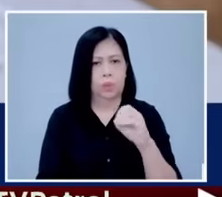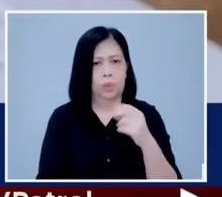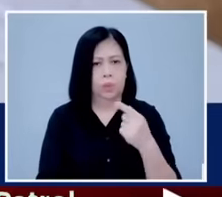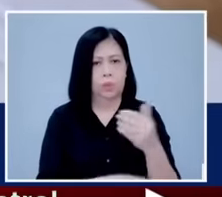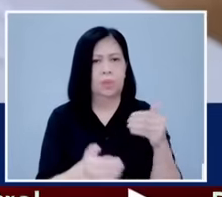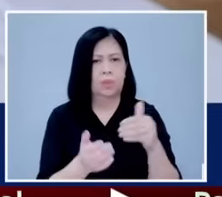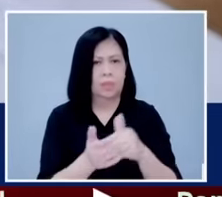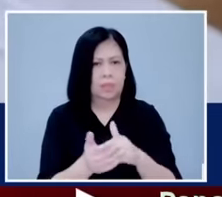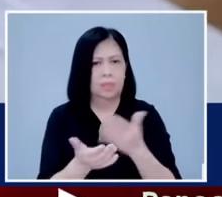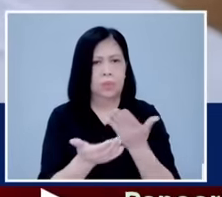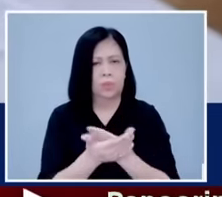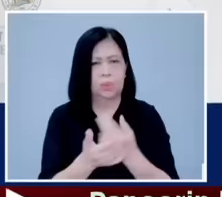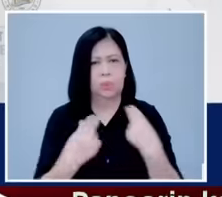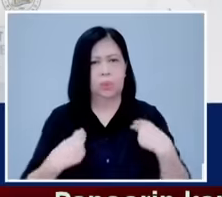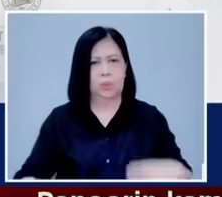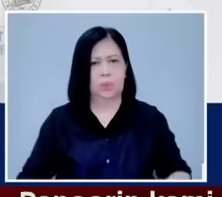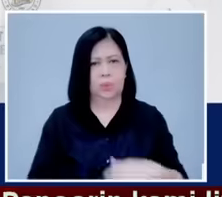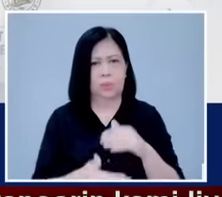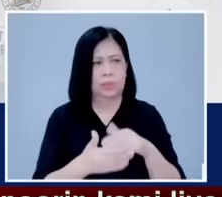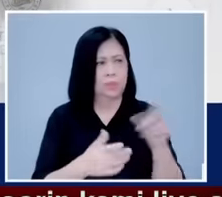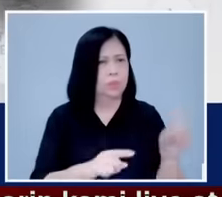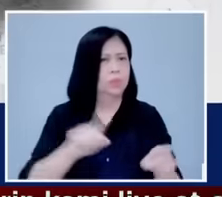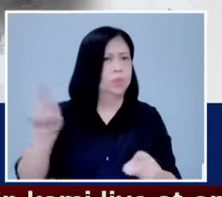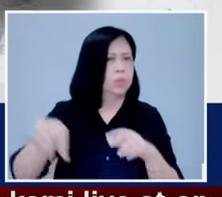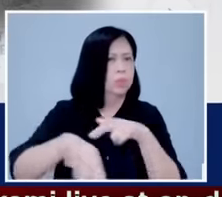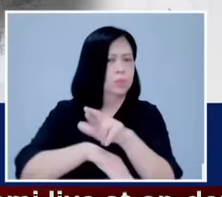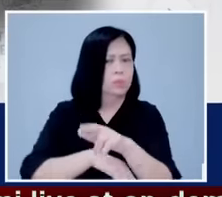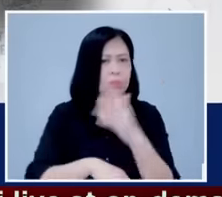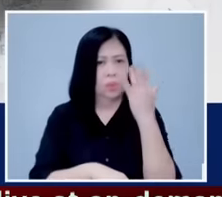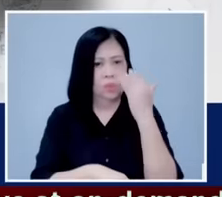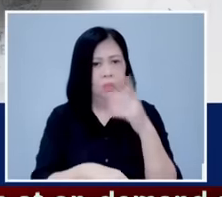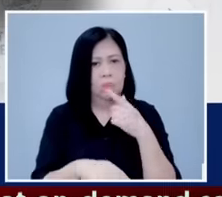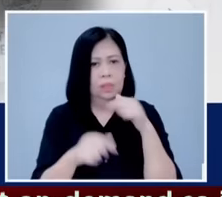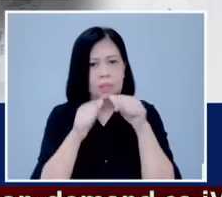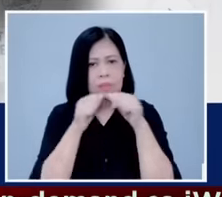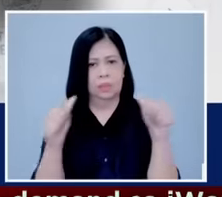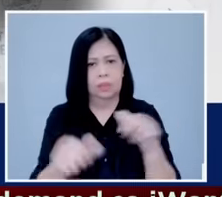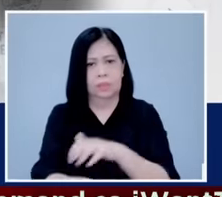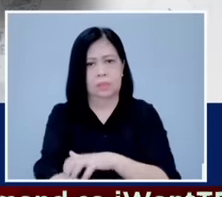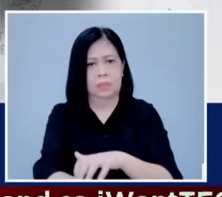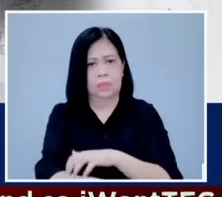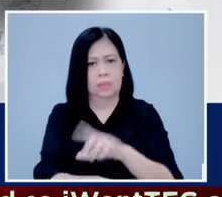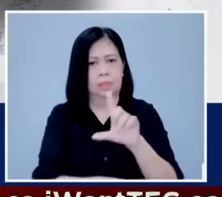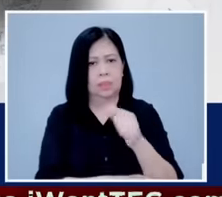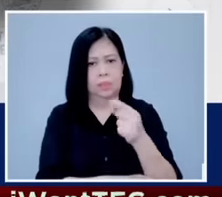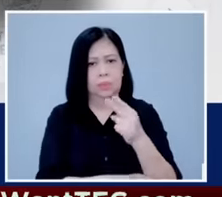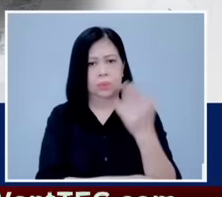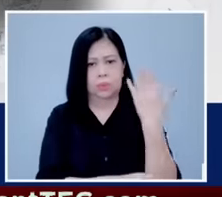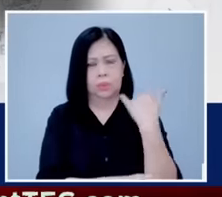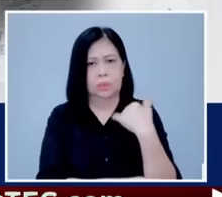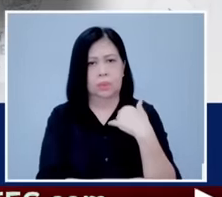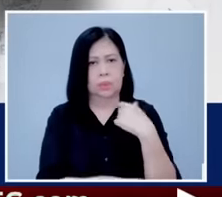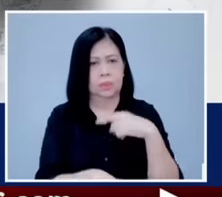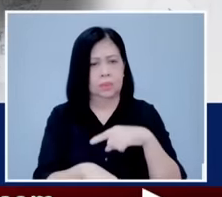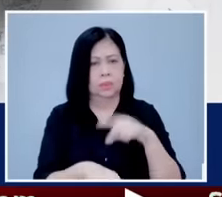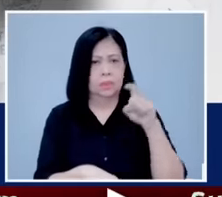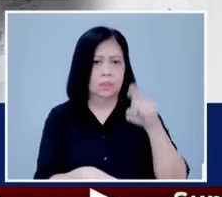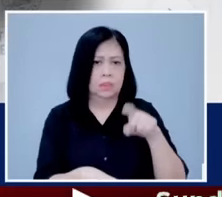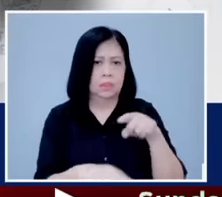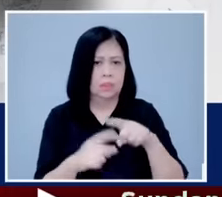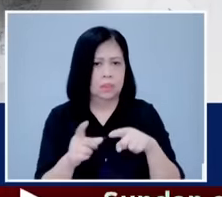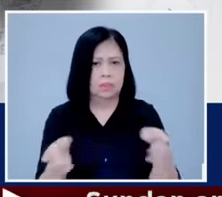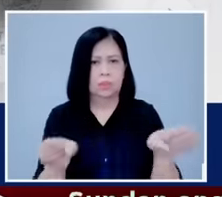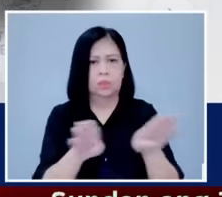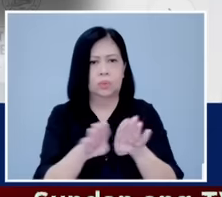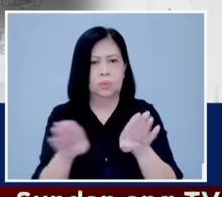na pupuntahan ng kanilang mga residente. Kasunod ito ng anunsyo ng Makati LGU noong isang araw na kailangan ng isara ang